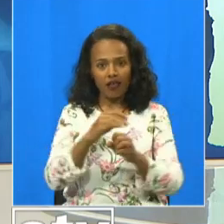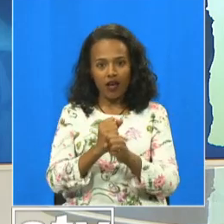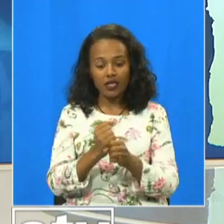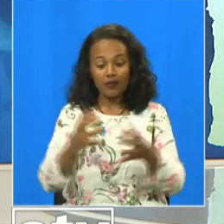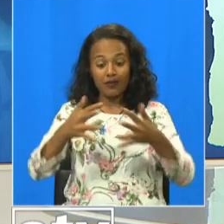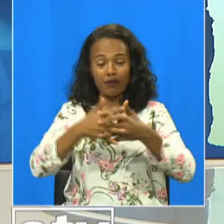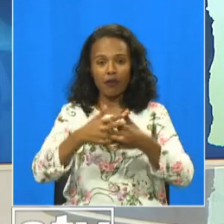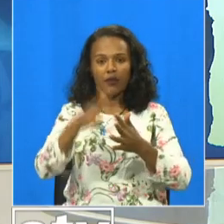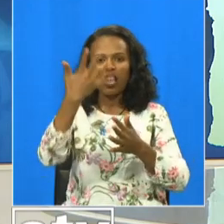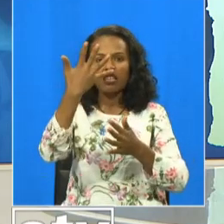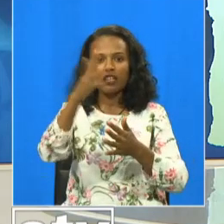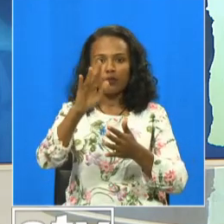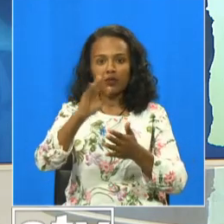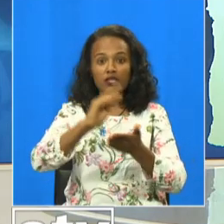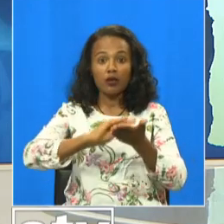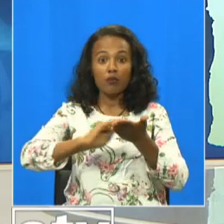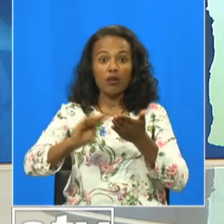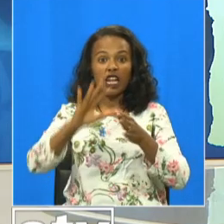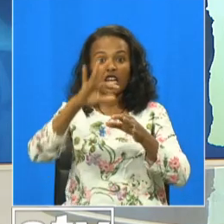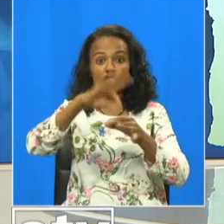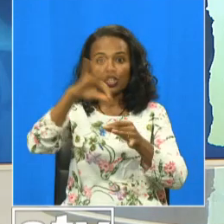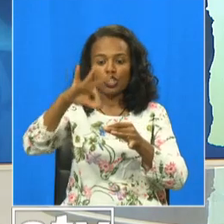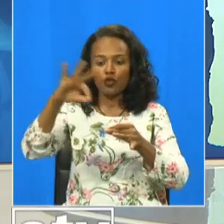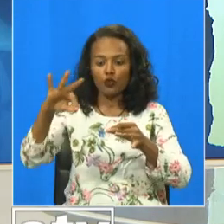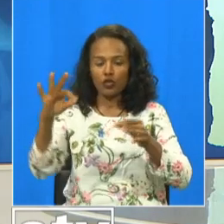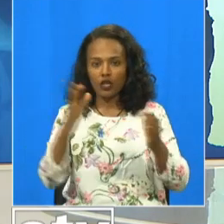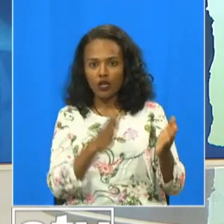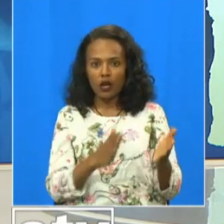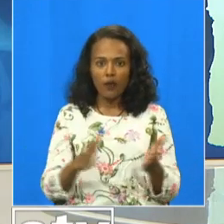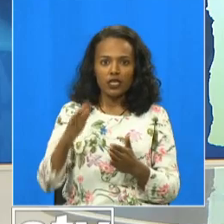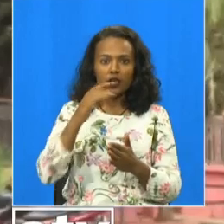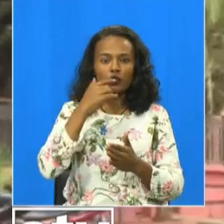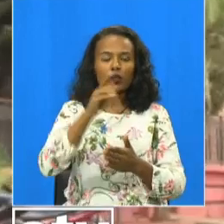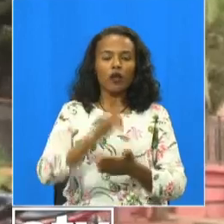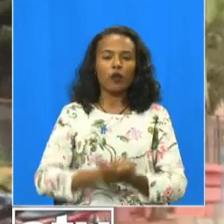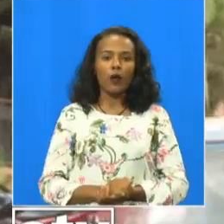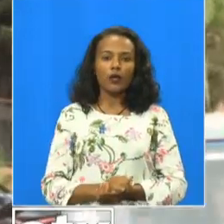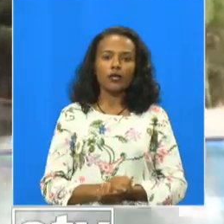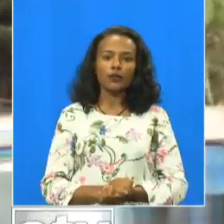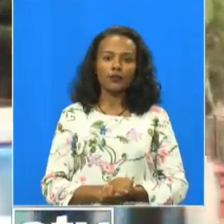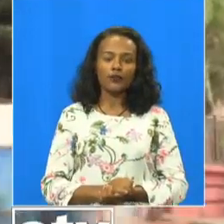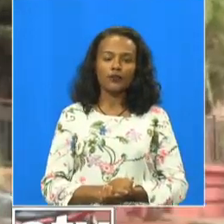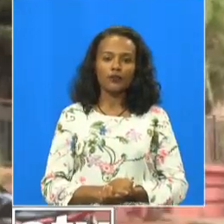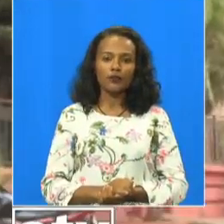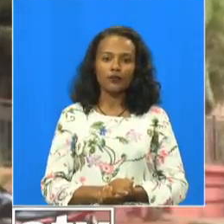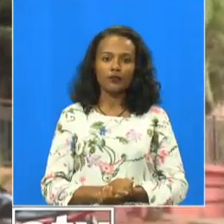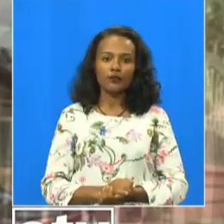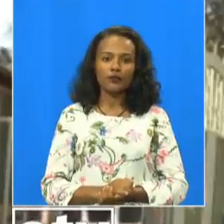15 ሚሊዮን ችግኞችን ለተከላ ማዘጋጀቱን ገልጿል። ጀማል አህመድ።